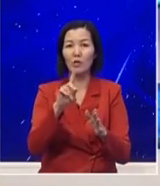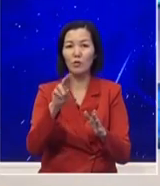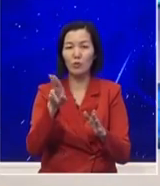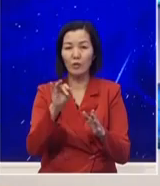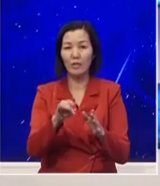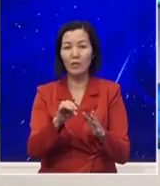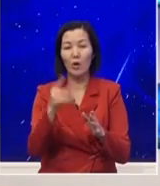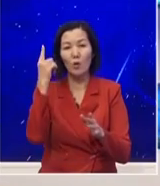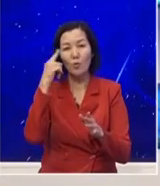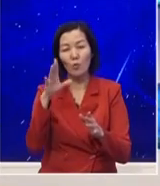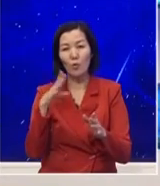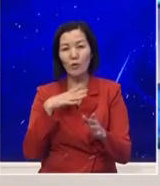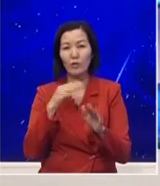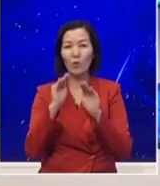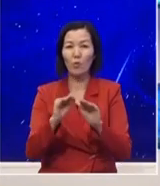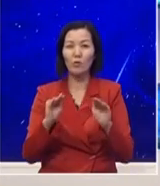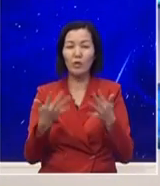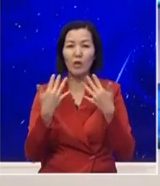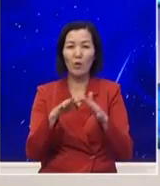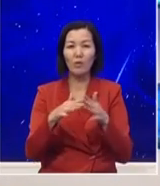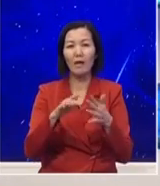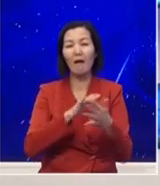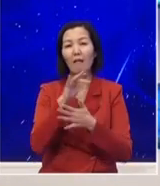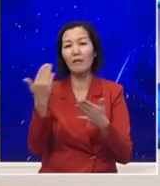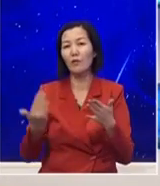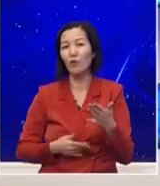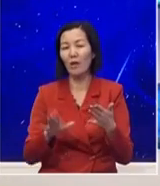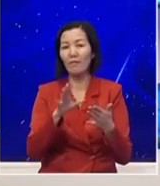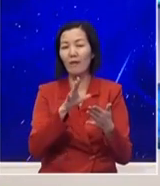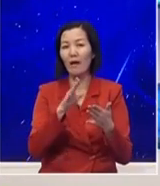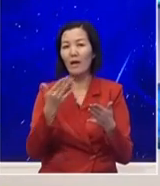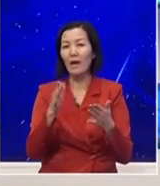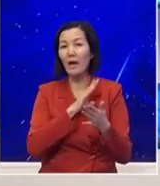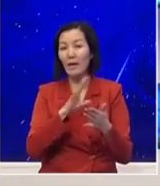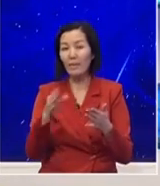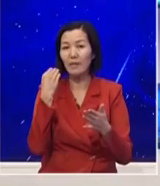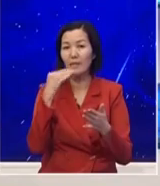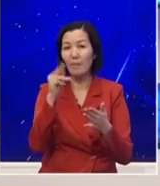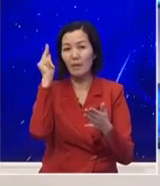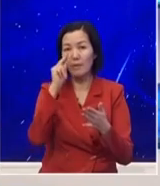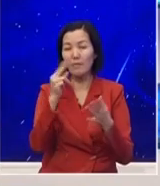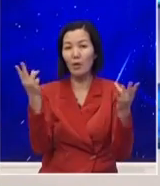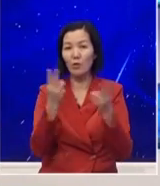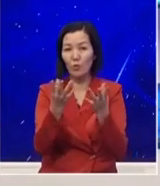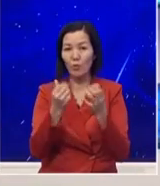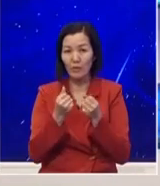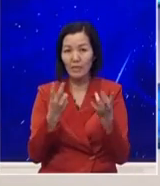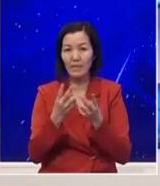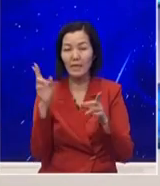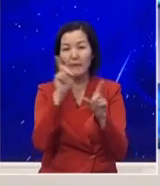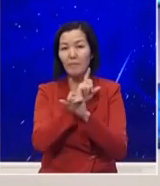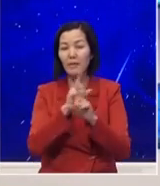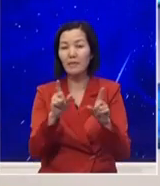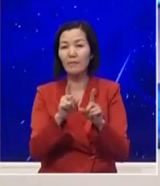Сүлейменова. Оның пікірінше оқушылар ауылда немесе қалада тұрғанына қарамай сапалы білім алуы тиіс. Ол үшін мектептерге білікті